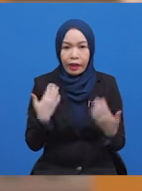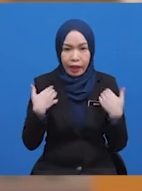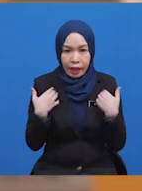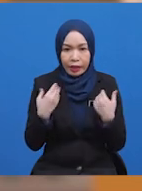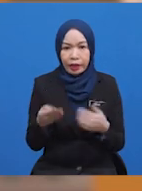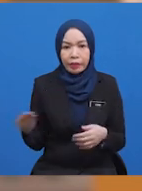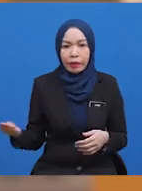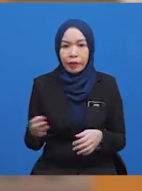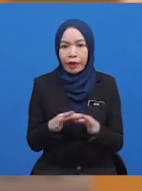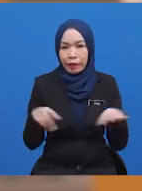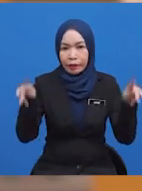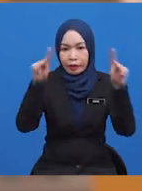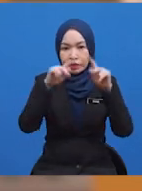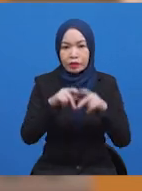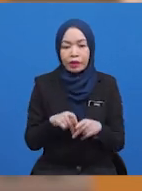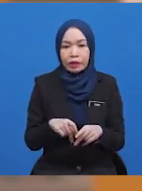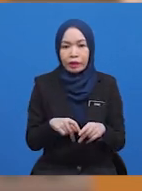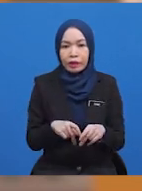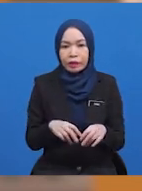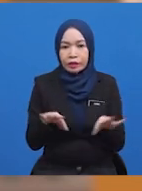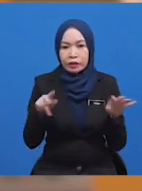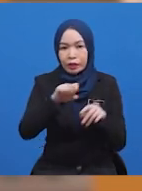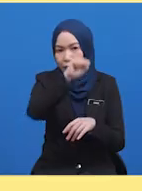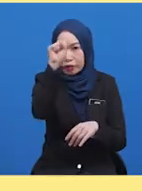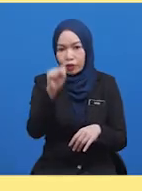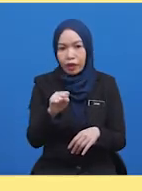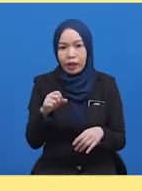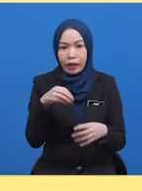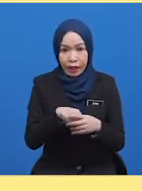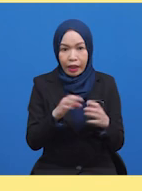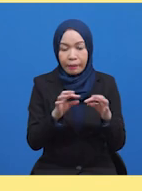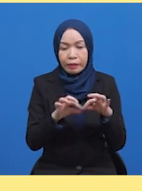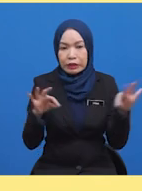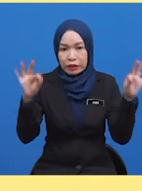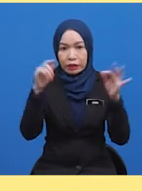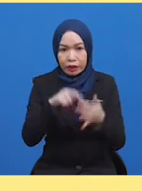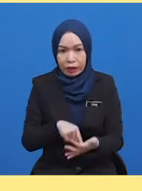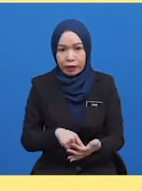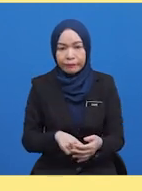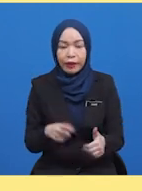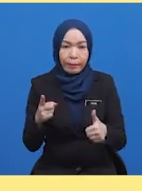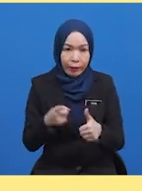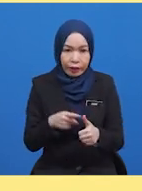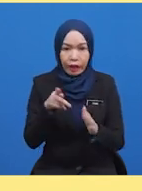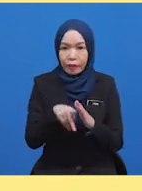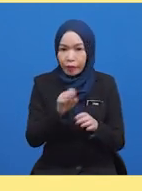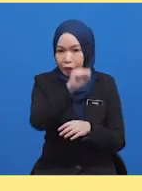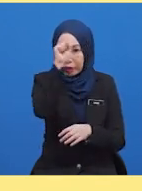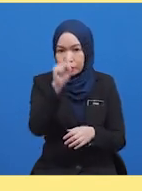dalam cerpen ini yang akan Muri Muri pelajari Hai yang pertama persoalan